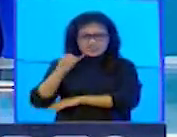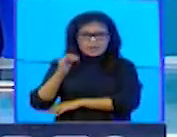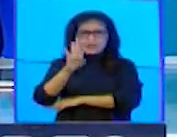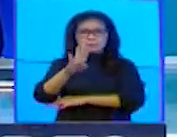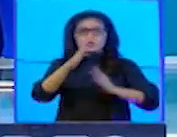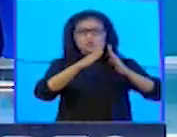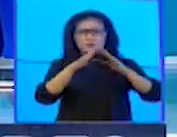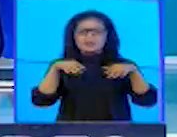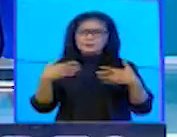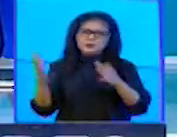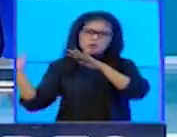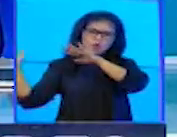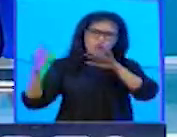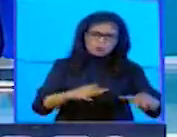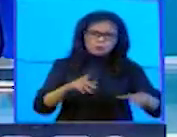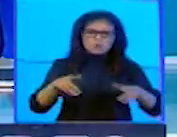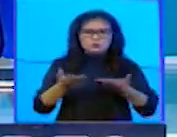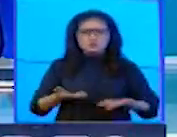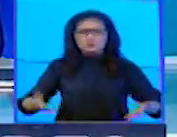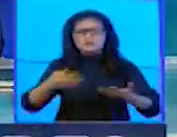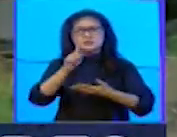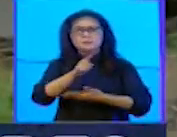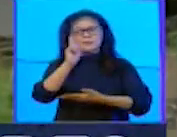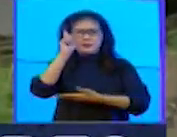karena kondisinya membahayakan.